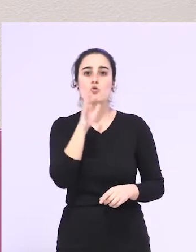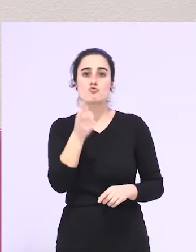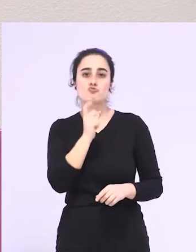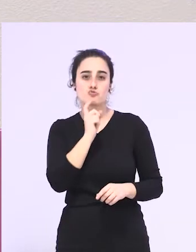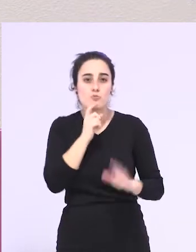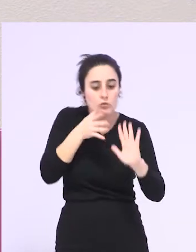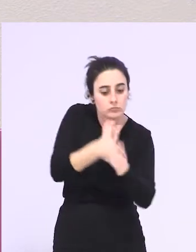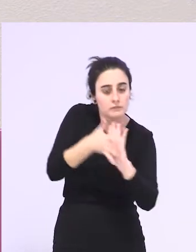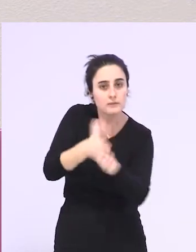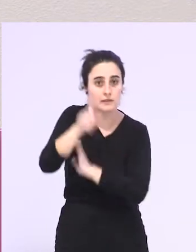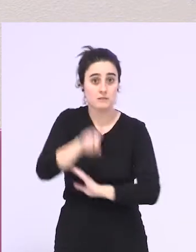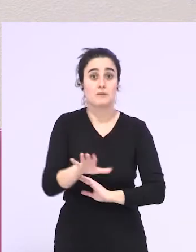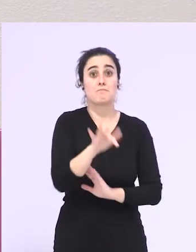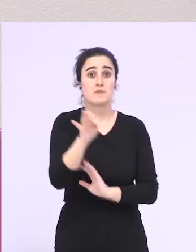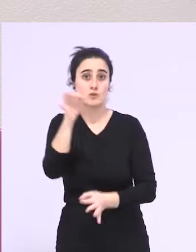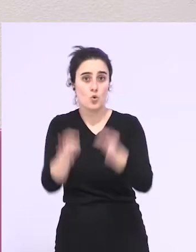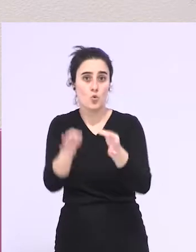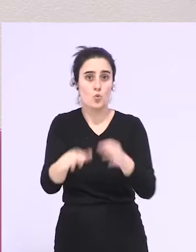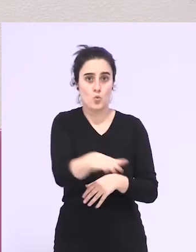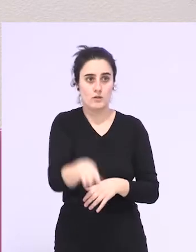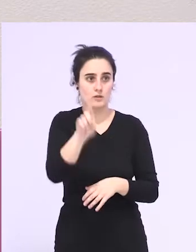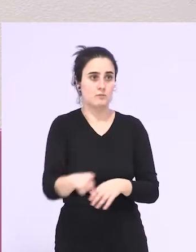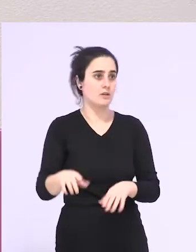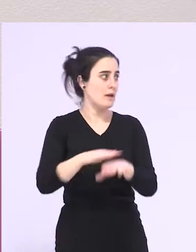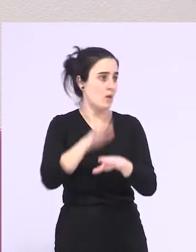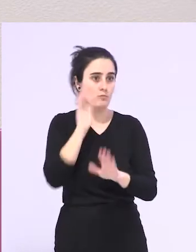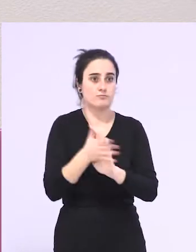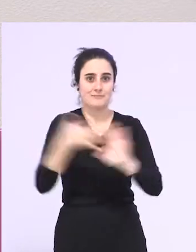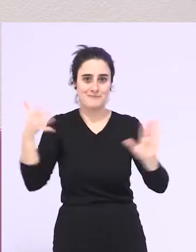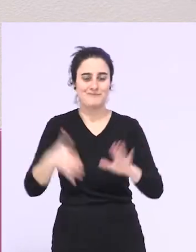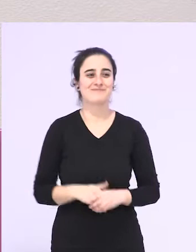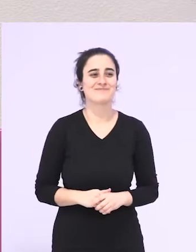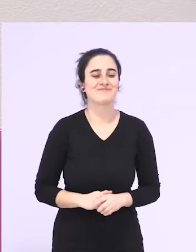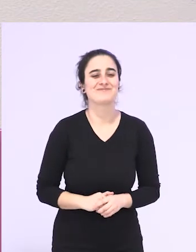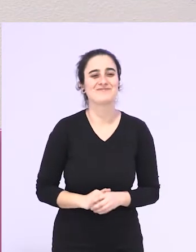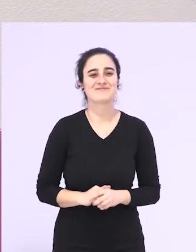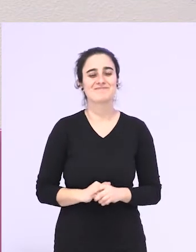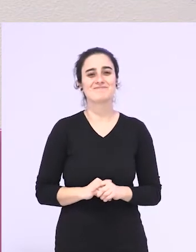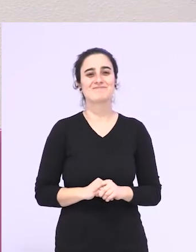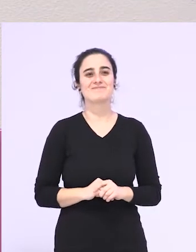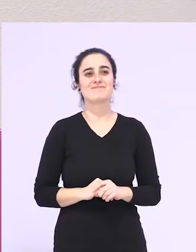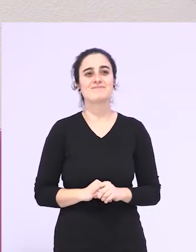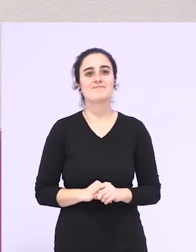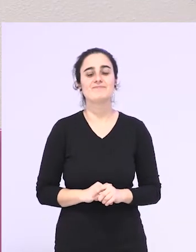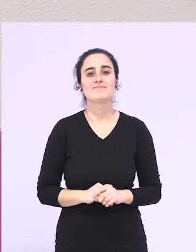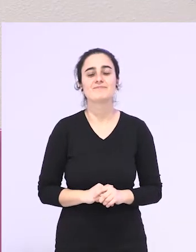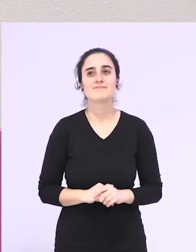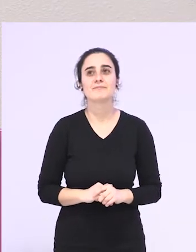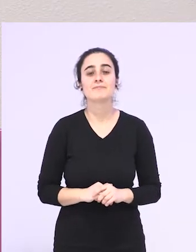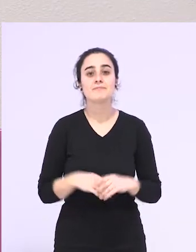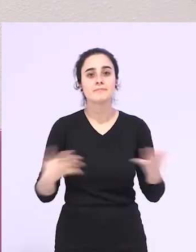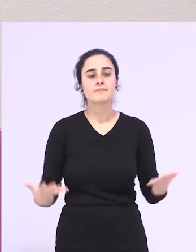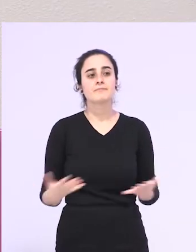ere epaitegietan adibidez. Barkatu oso azkar noa. Orduan, askotan,